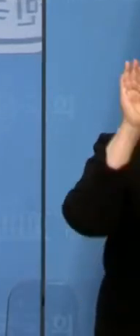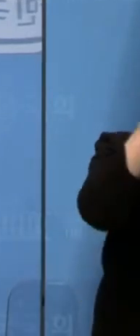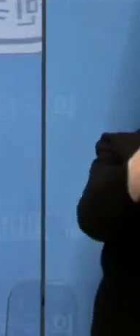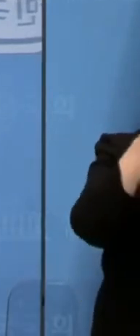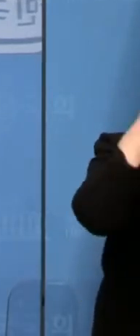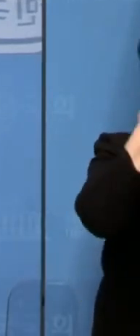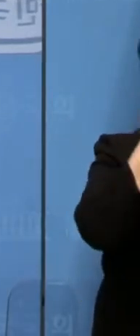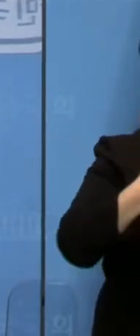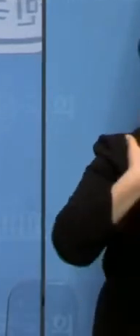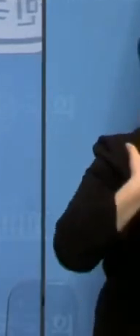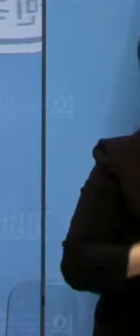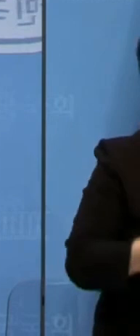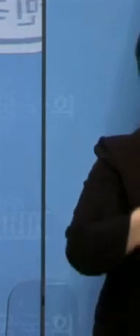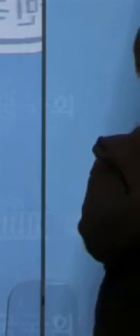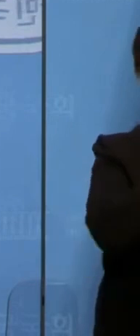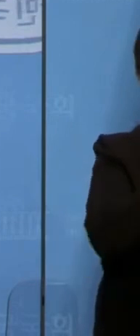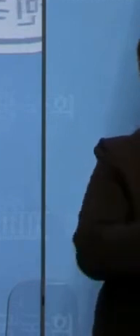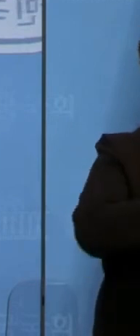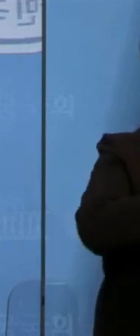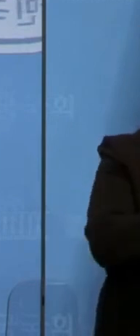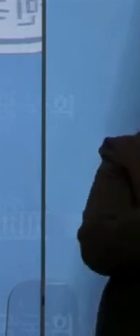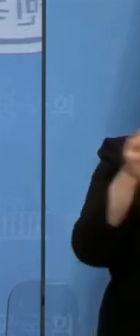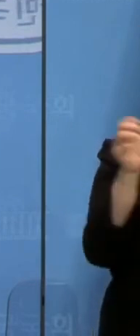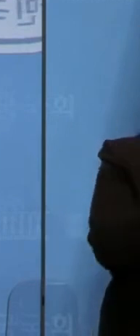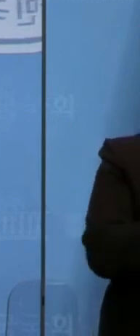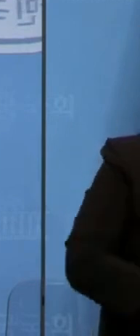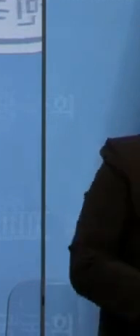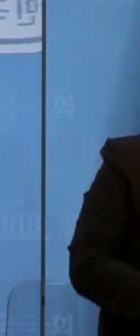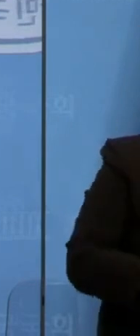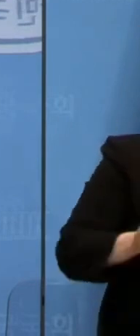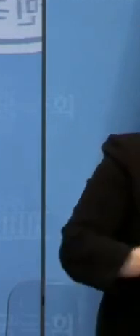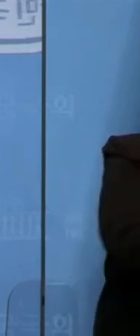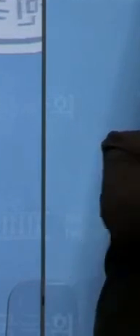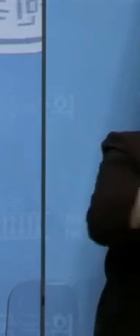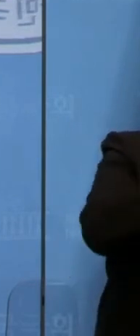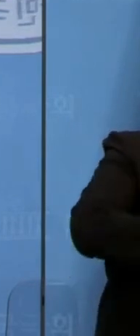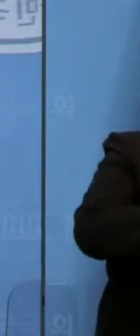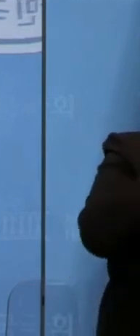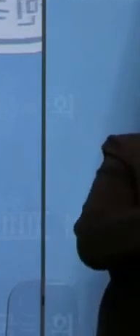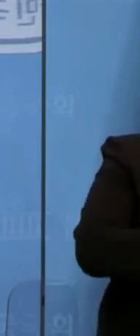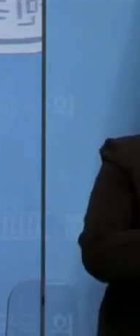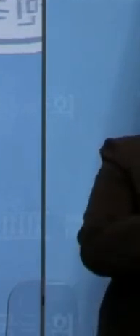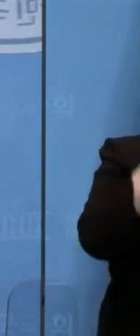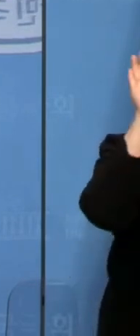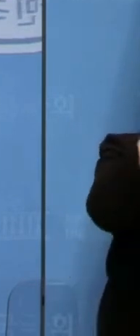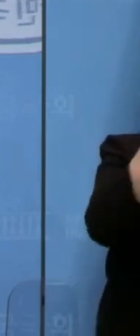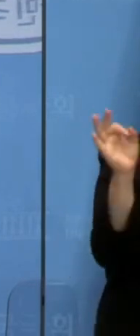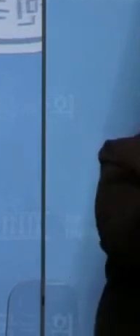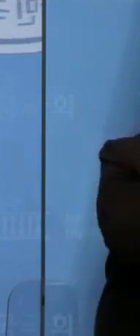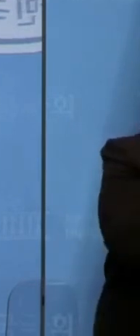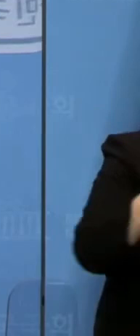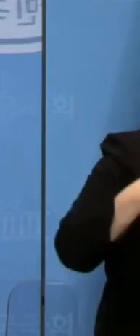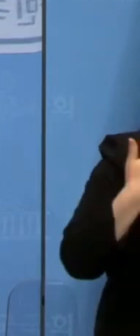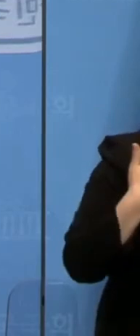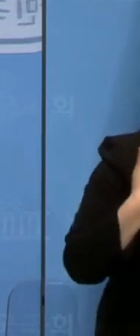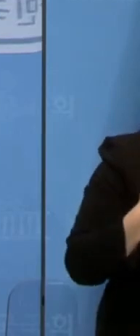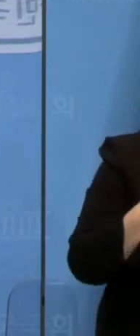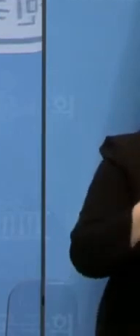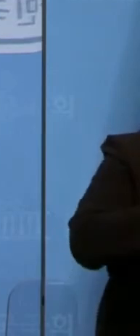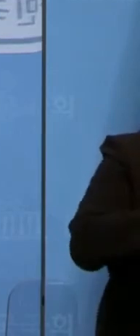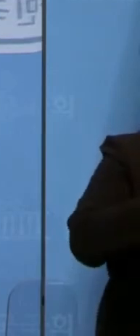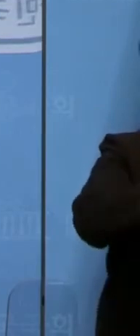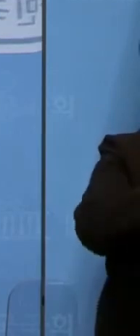없다는 절박한 마음으로 우리 아들, 딸들의 미래가 송두리째 사라질지 모른다는